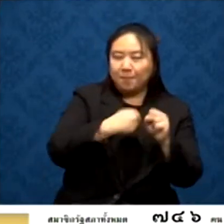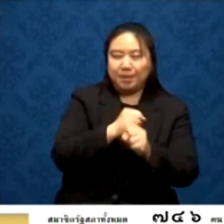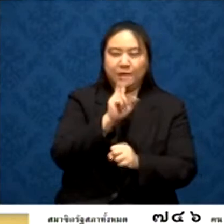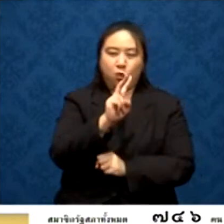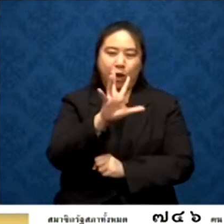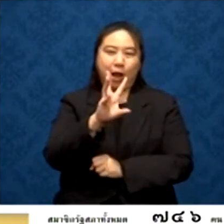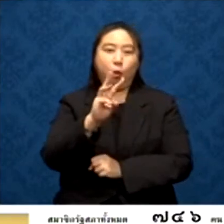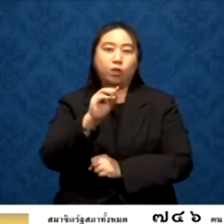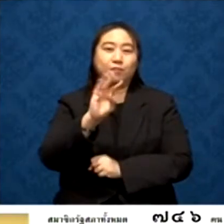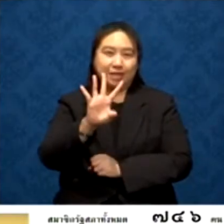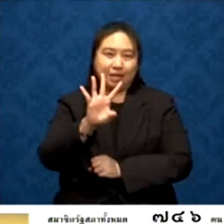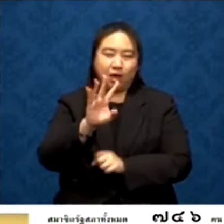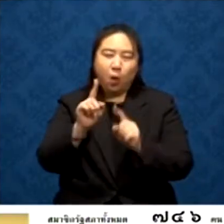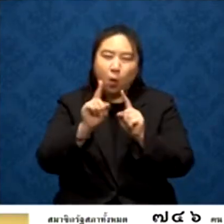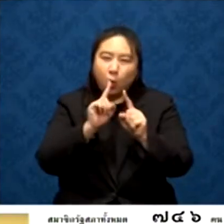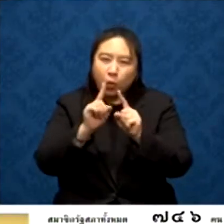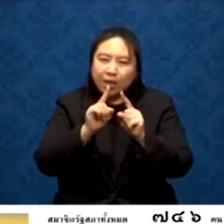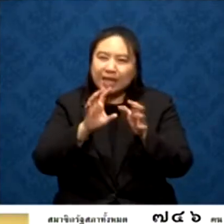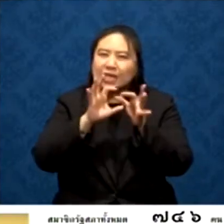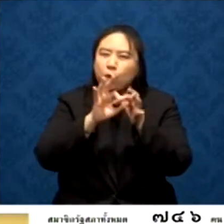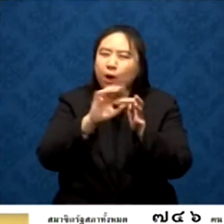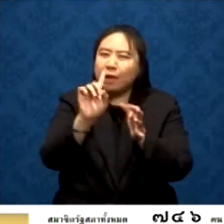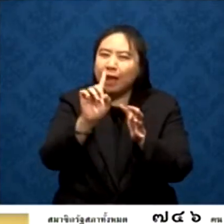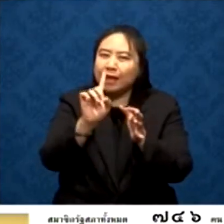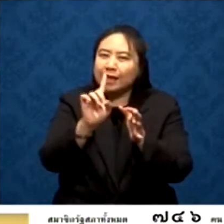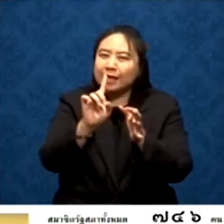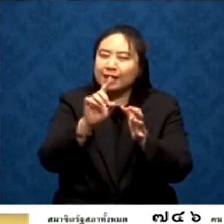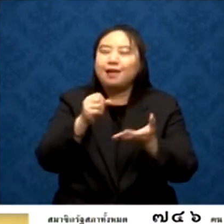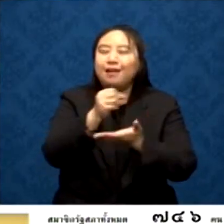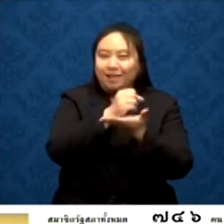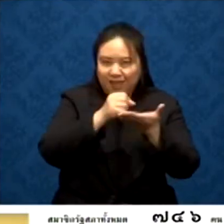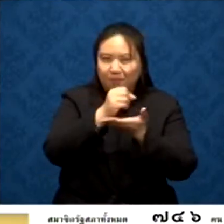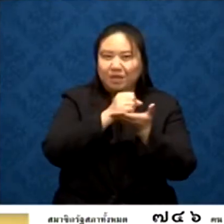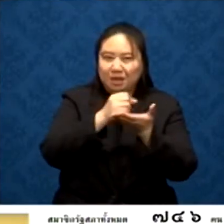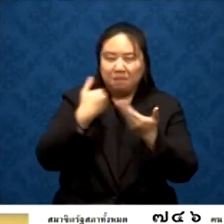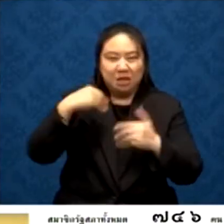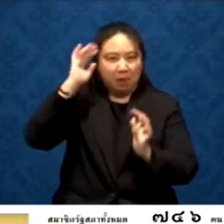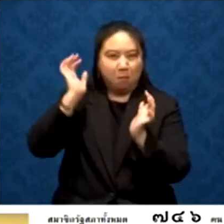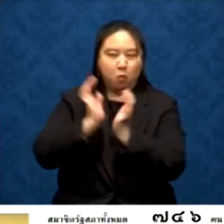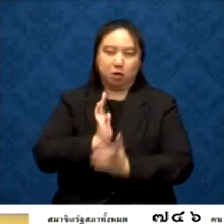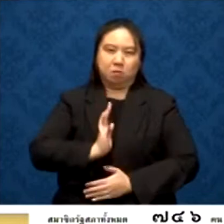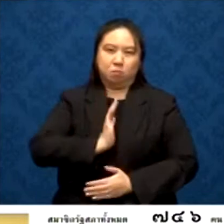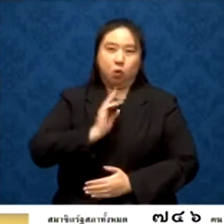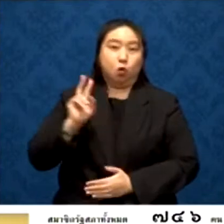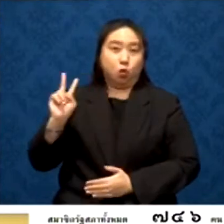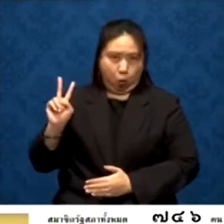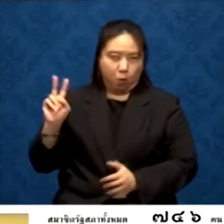คดียาเสพติดโดยมีตำรวจผู้ใหญ่2คนเข้ามาเกี่ยวข้อง